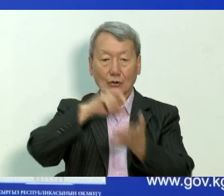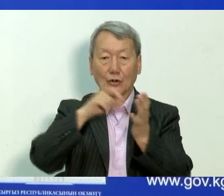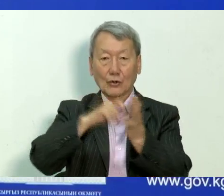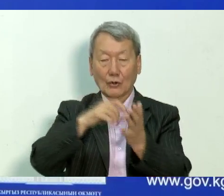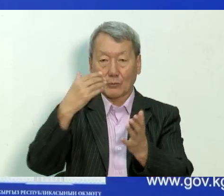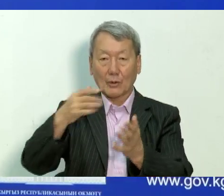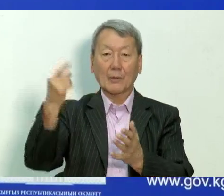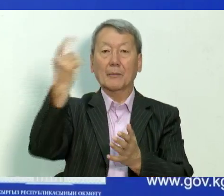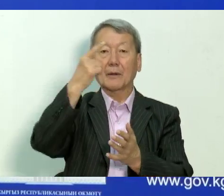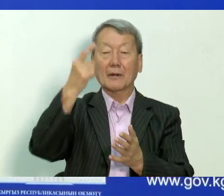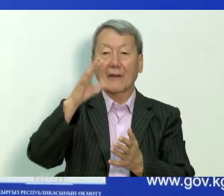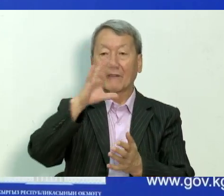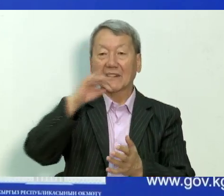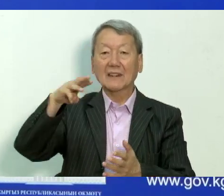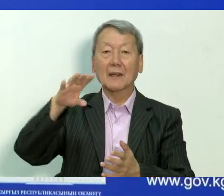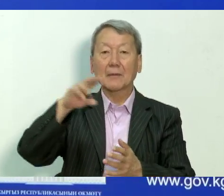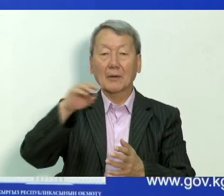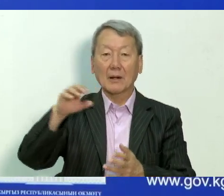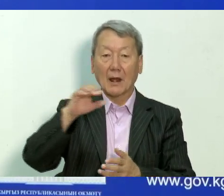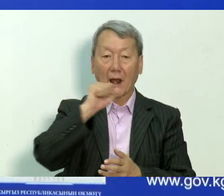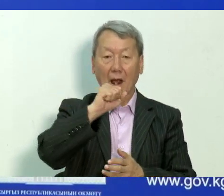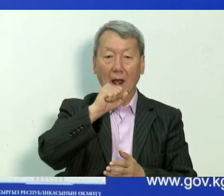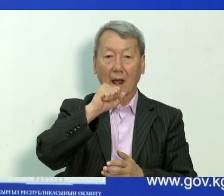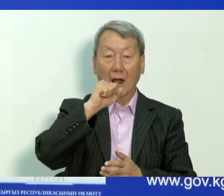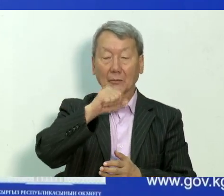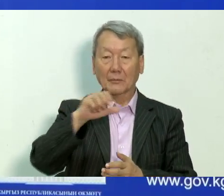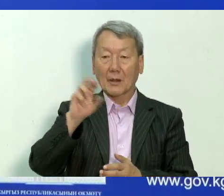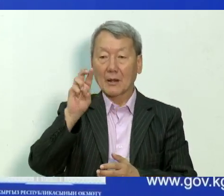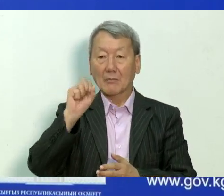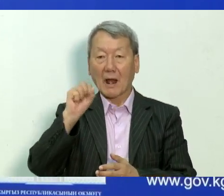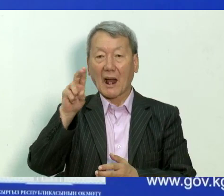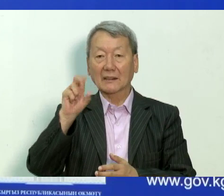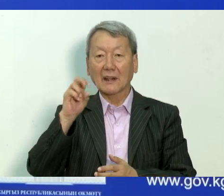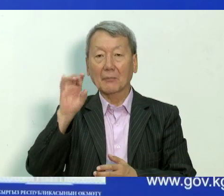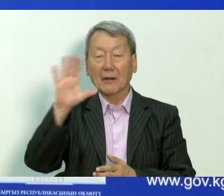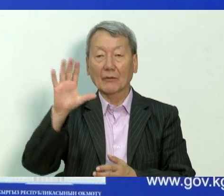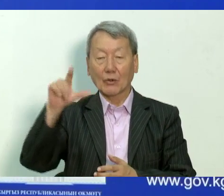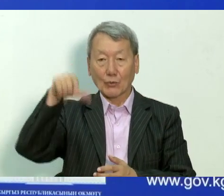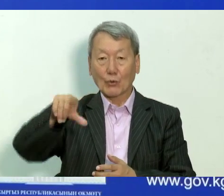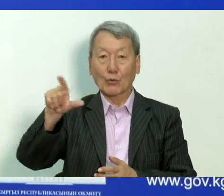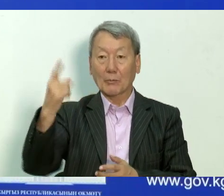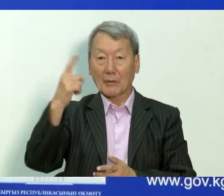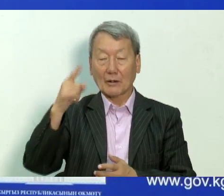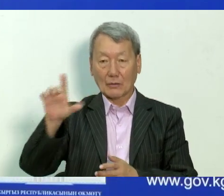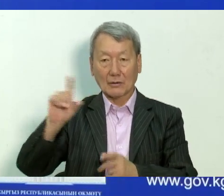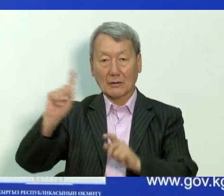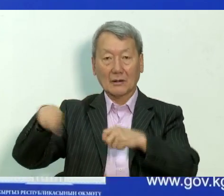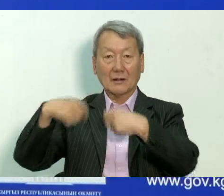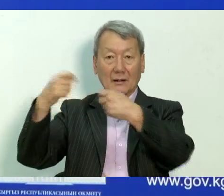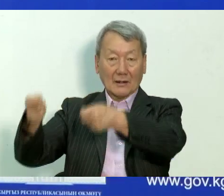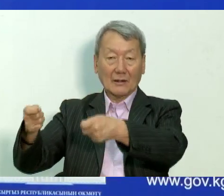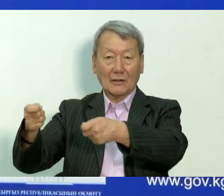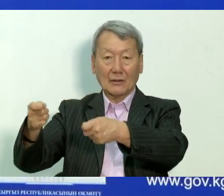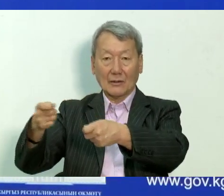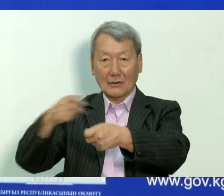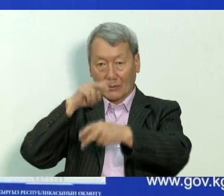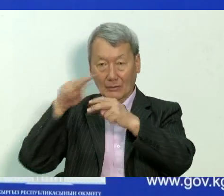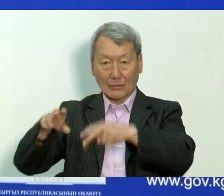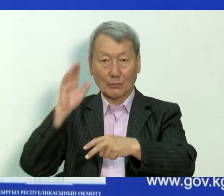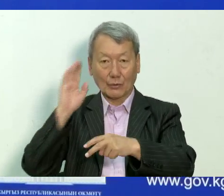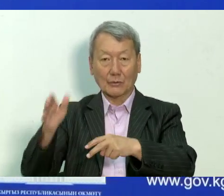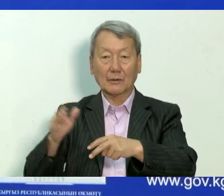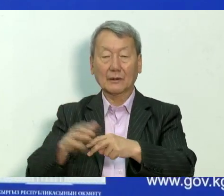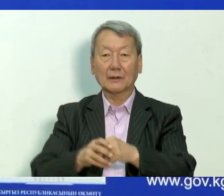ишин биринчи вице премьер министр Алмазбек Батырбеков тескейт. Бул багыттагы иштерди аткаруу менин жеке көзөмөлүмдө болот.